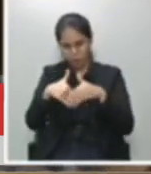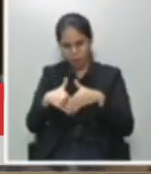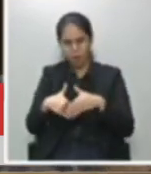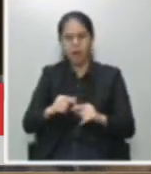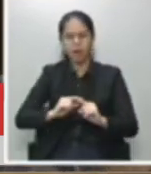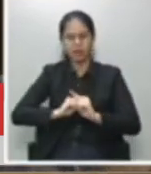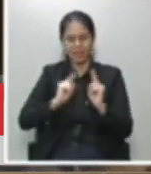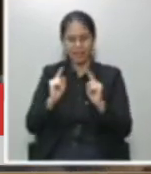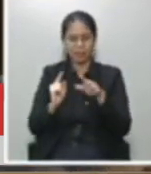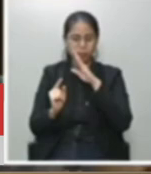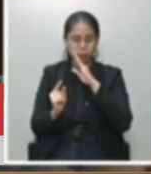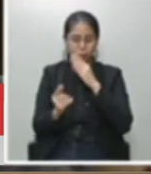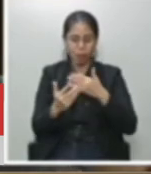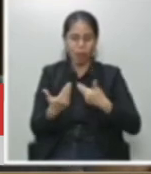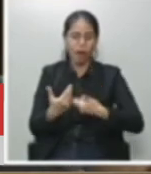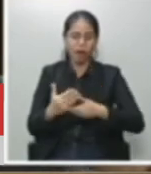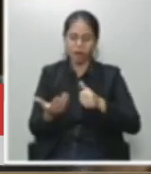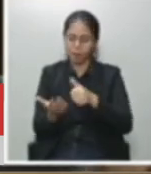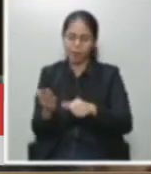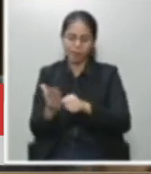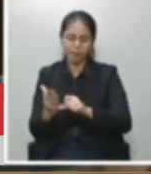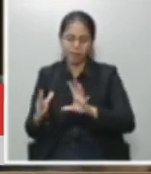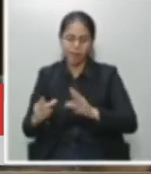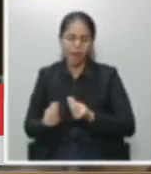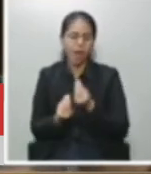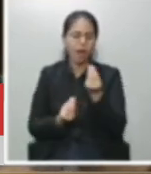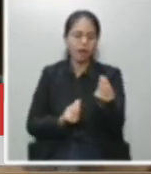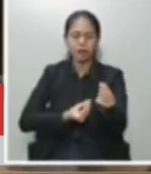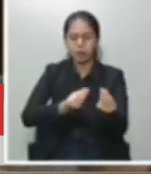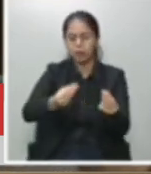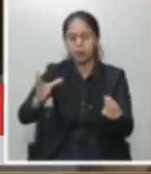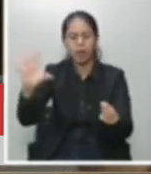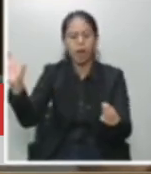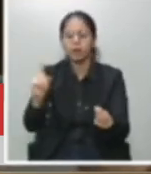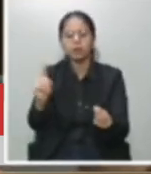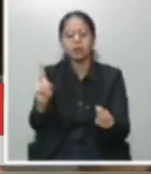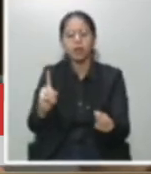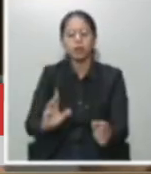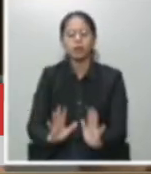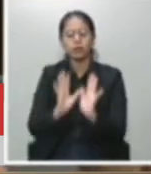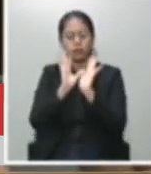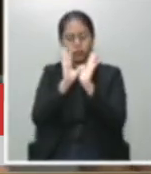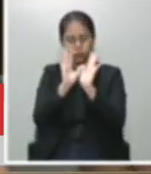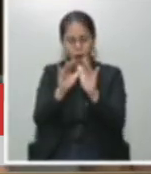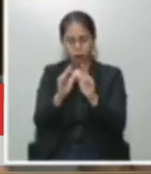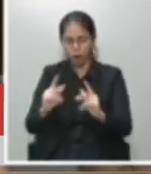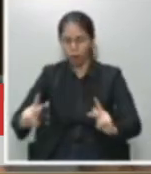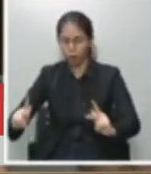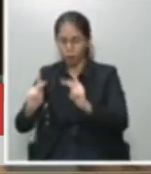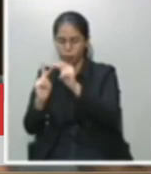การคืนภาษีให้ประชาชนเนี่ยรัฐบาลจะเอาเงินส่วนไหนไปคืนนะฮะผมเลยฝากให้กรมสรรพากรและ